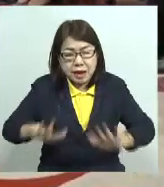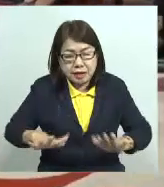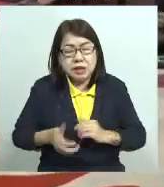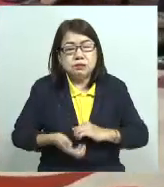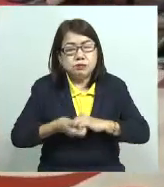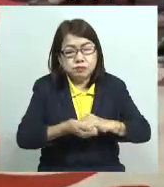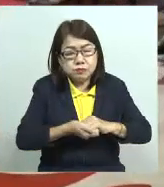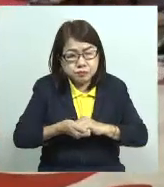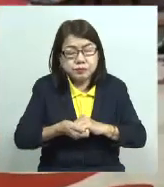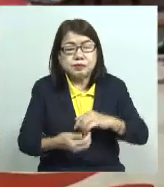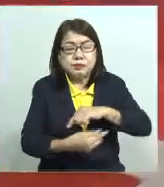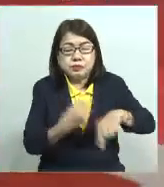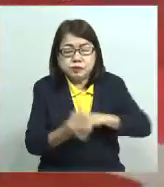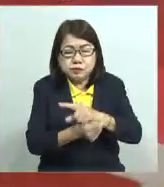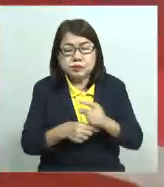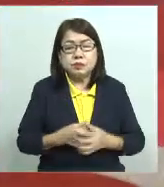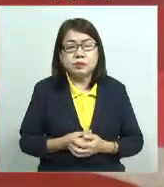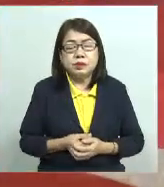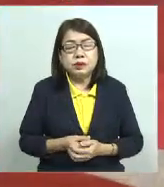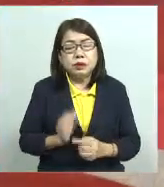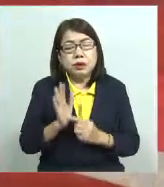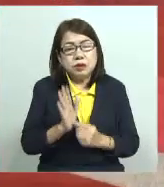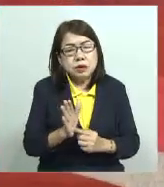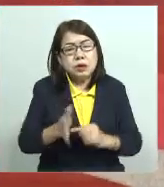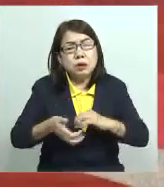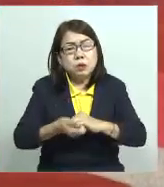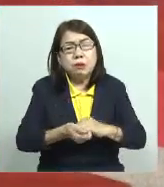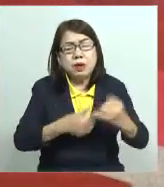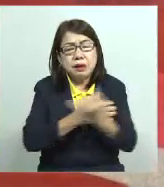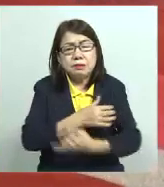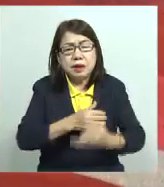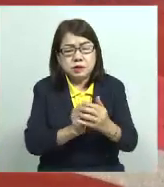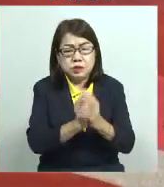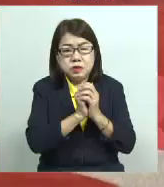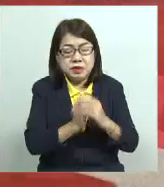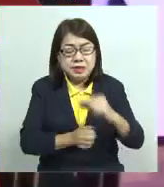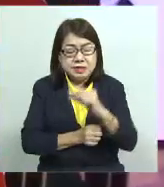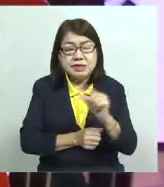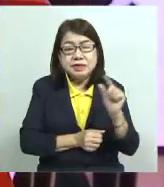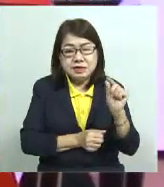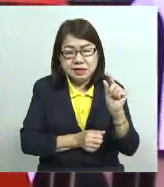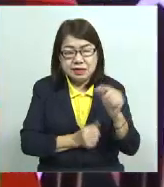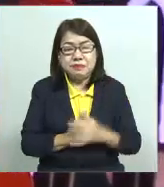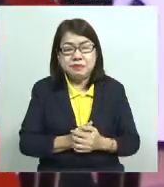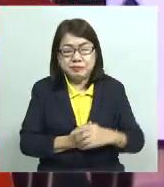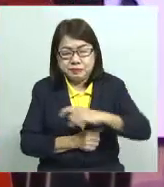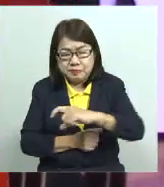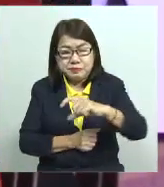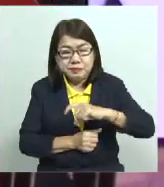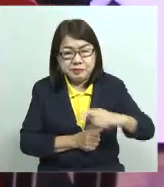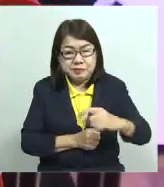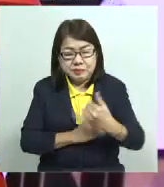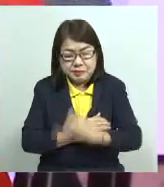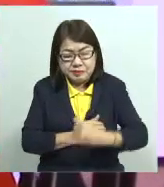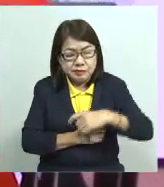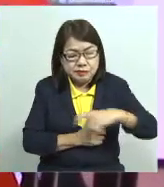พัฒนาเครือข่ายเมืองอัจฉริยะอาเซียนโดยเสนอความร่วมมือกับประเทศ G20 ที่เป็นประเทศคู่เจรจาของอา